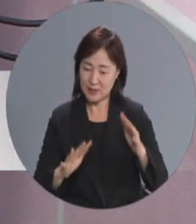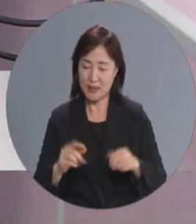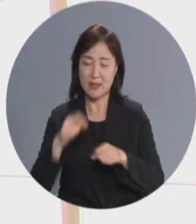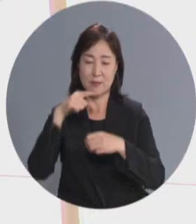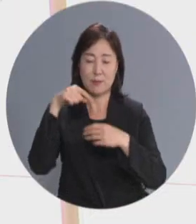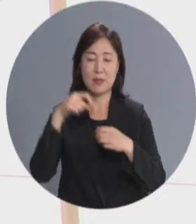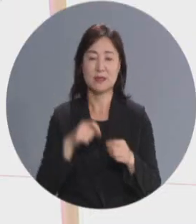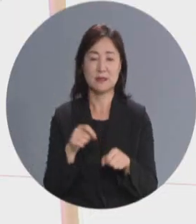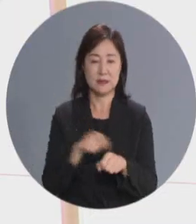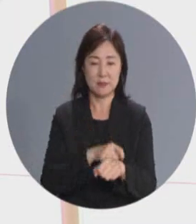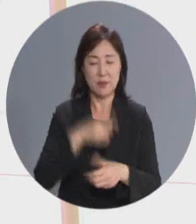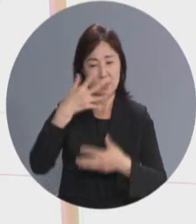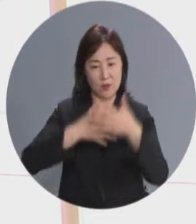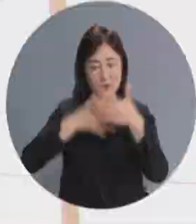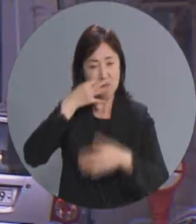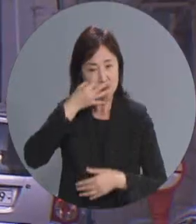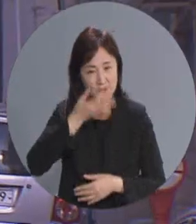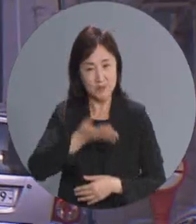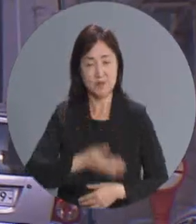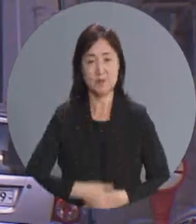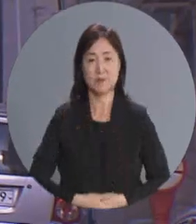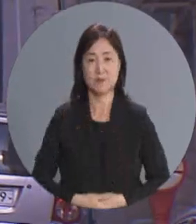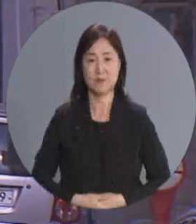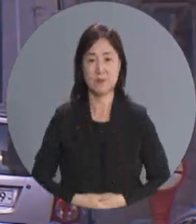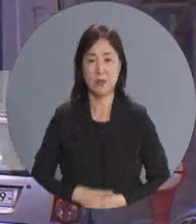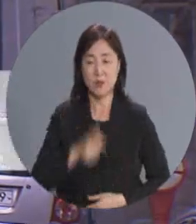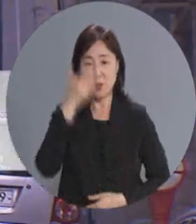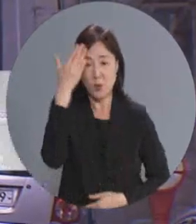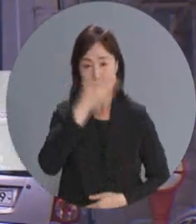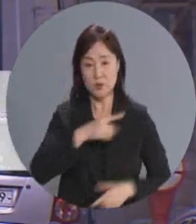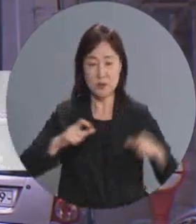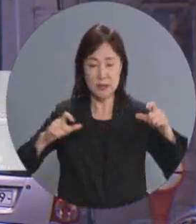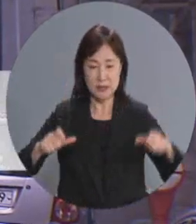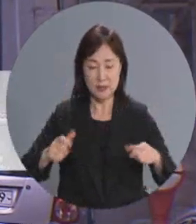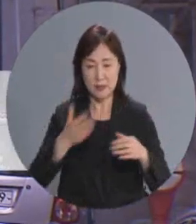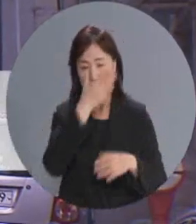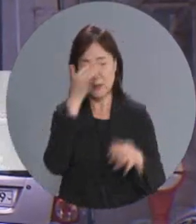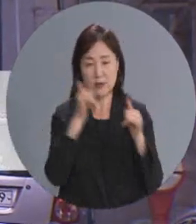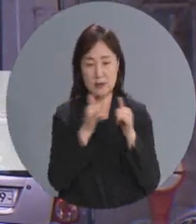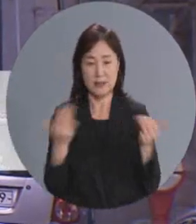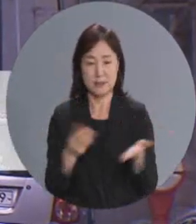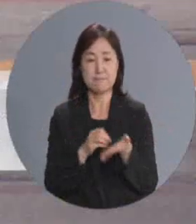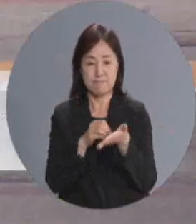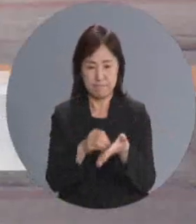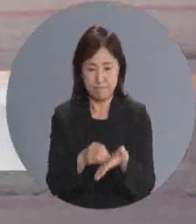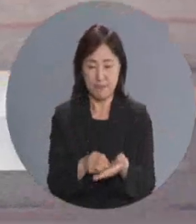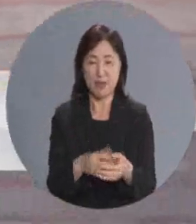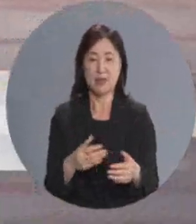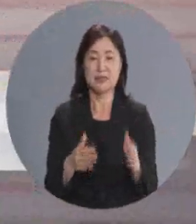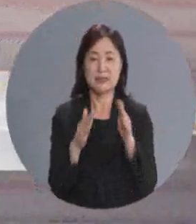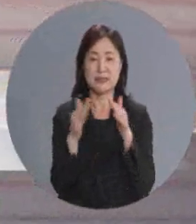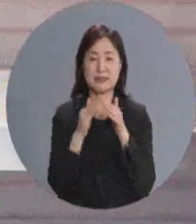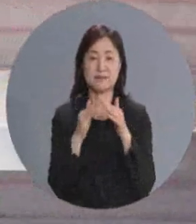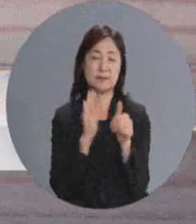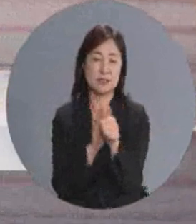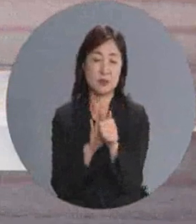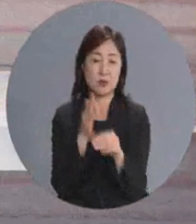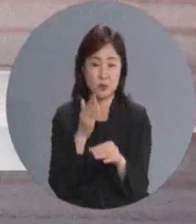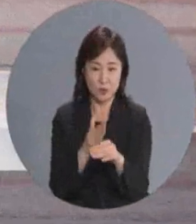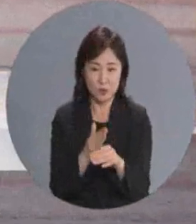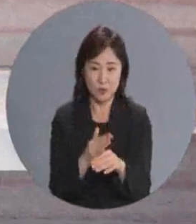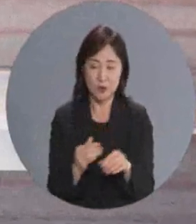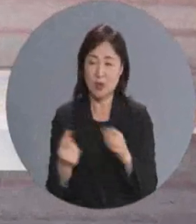상영회를 개최합니다 여수시가 청년 취업자의 주거비를 지원하고 있습니다 모집은 5월